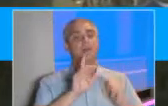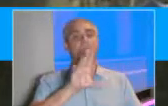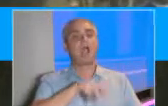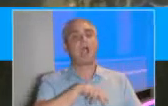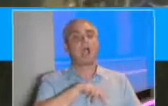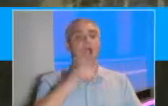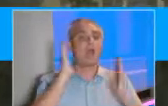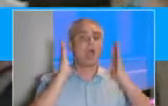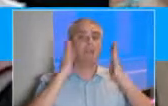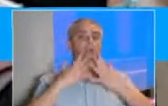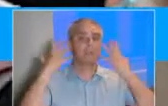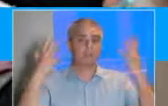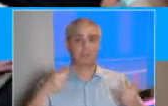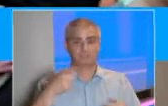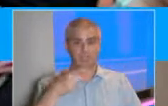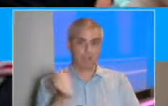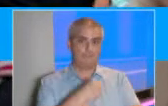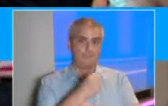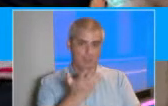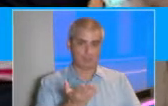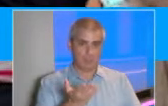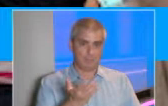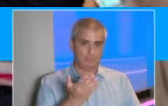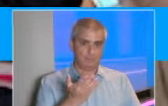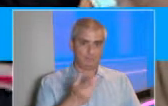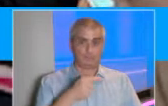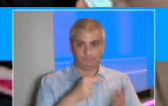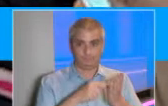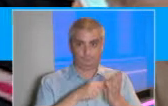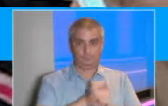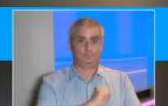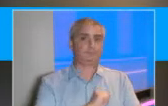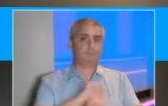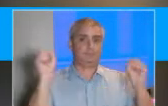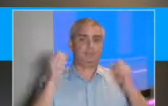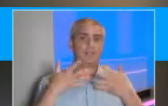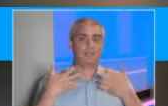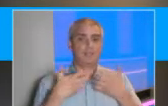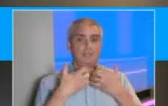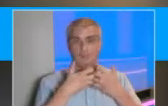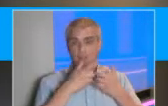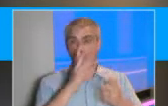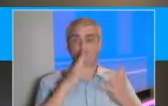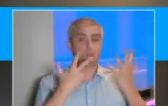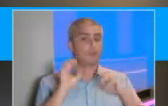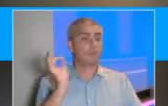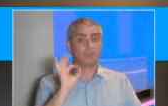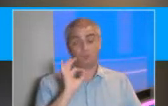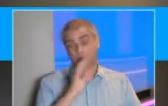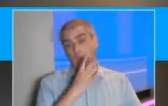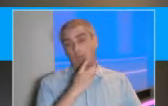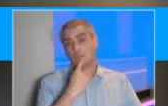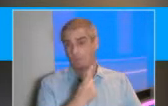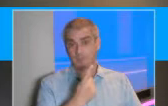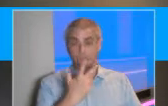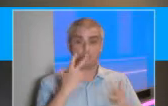האחראים על האסון הענק הזה, המחדל, שבעצם בגינו התפוצץ נמל בירות, ו-80% כך לפי